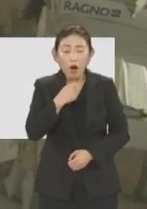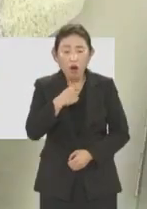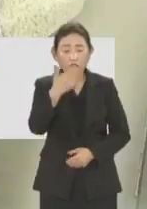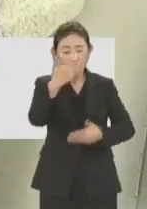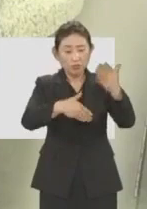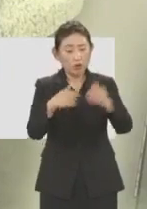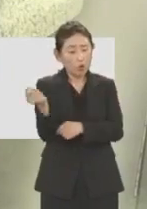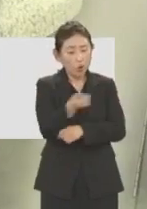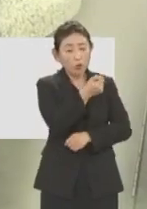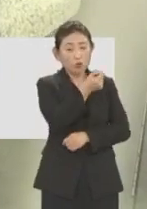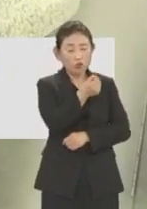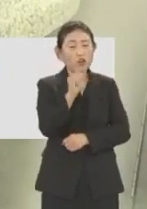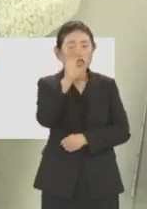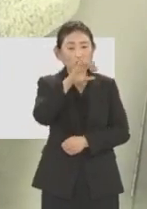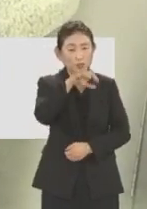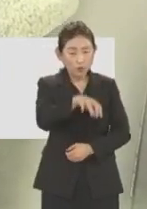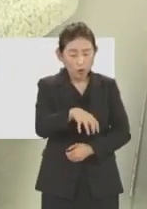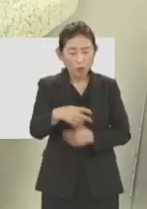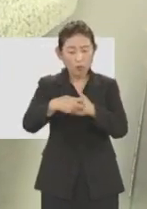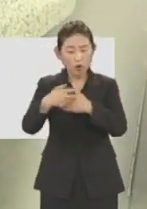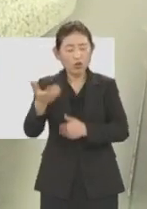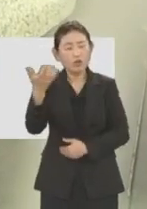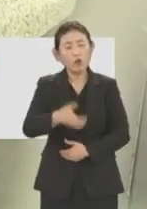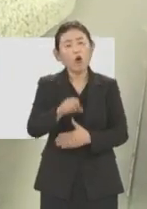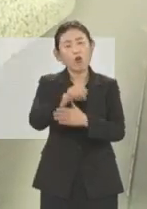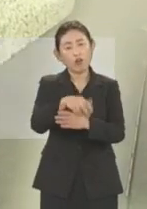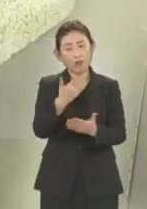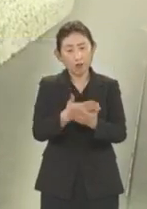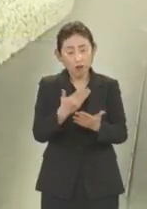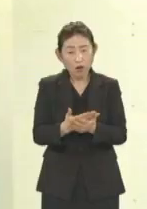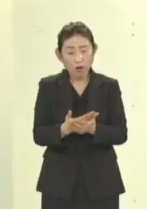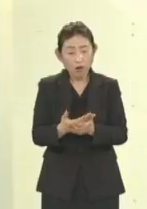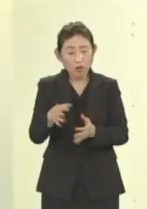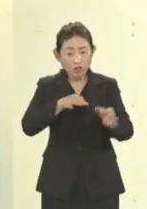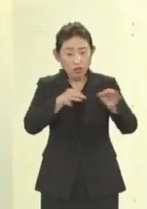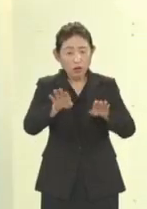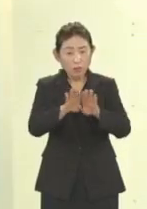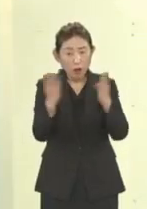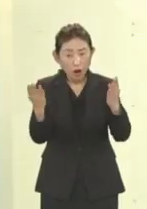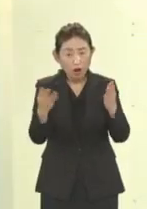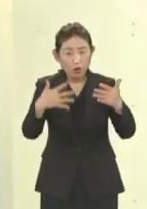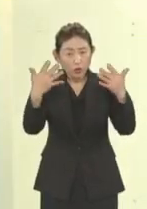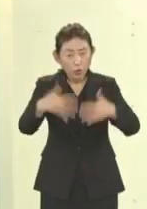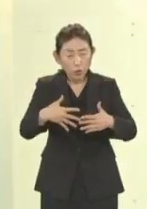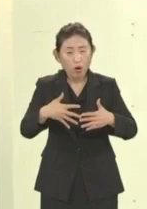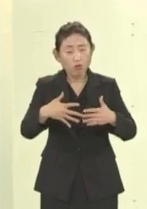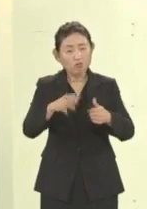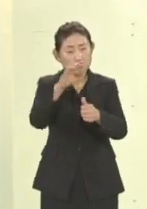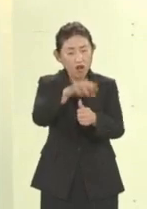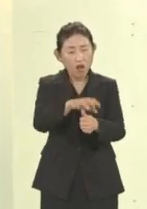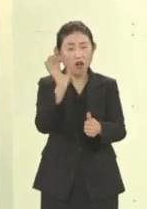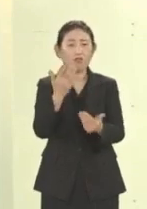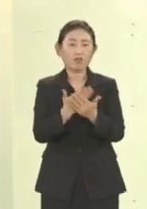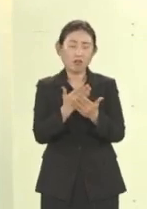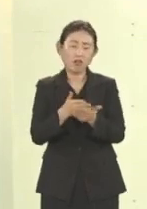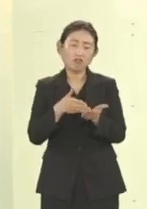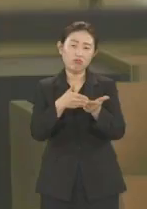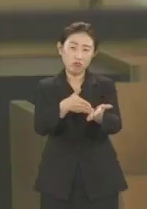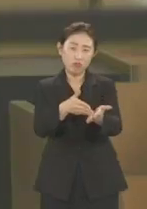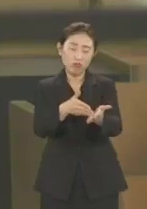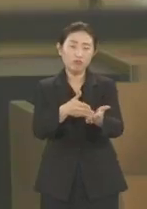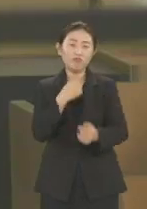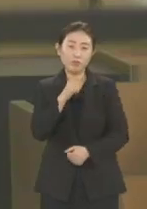스크린골프 연습장과 병원 입점을 허용하는 등 상가 업종 제한을 과감하게 완화하는 실질적 방안을 요구하고